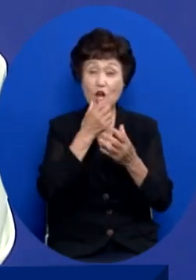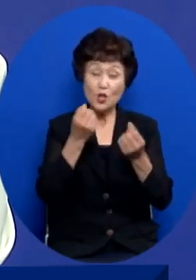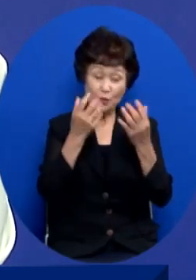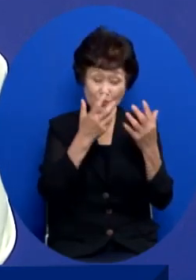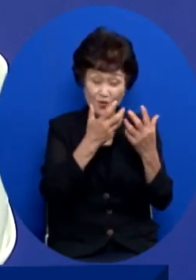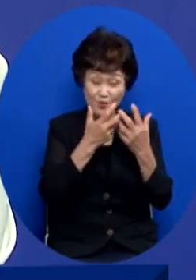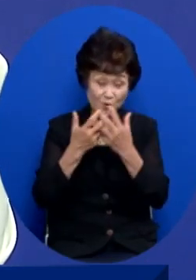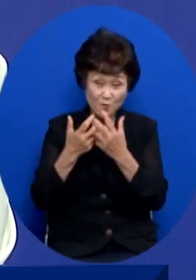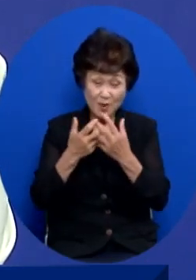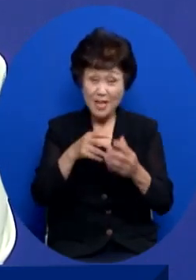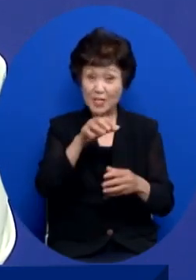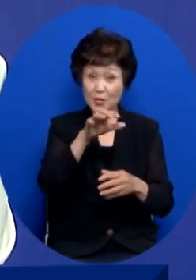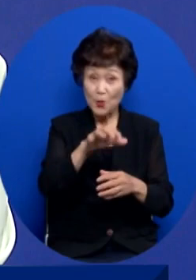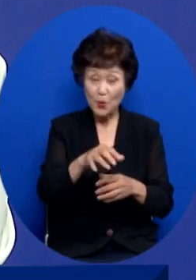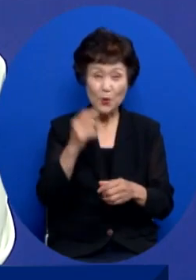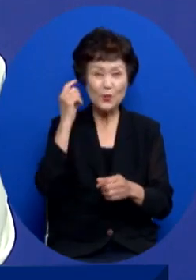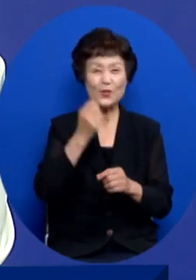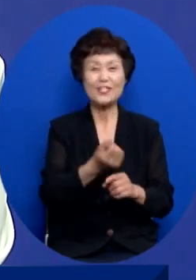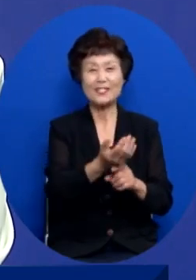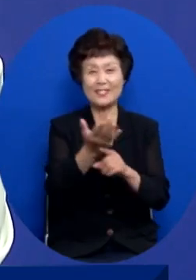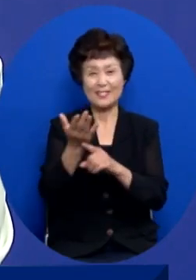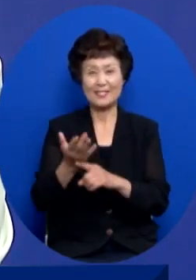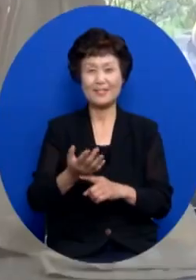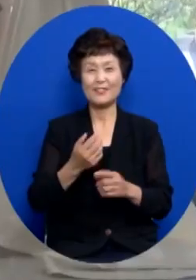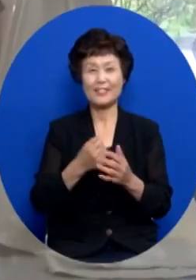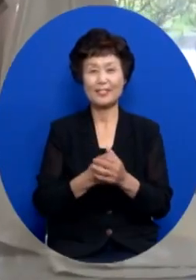사역의 현장을 윤여일 통신원이 전합니다.